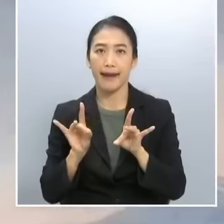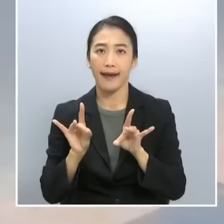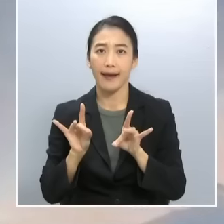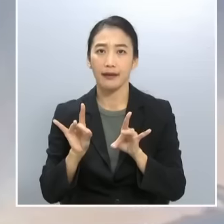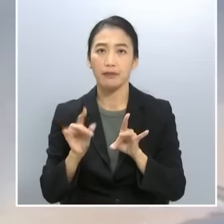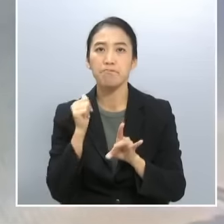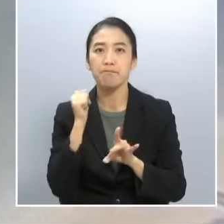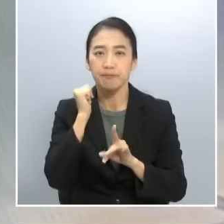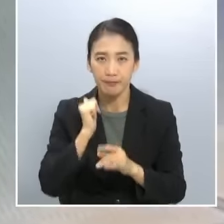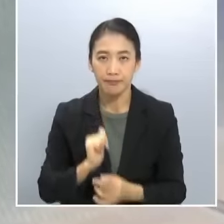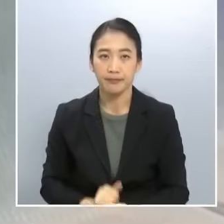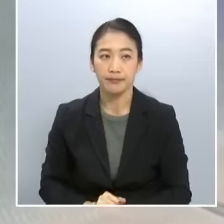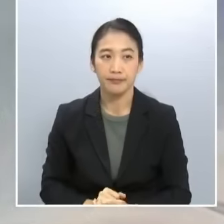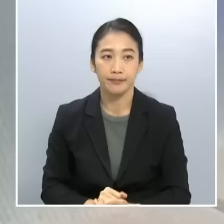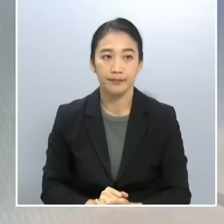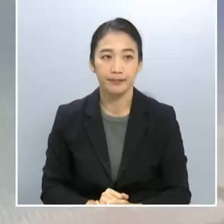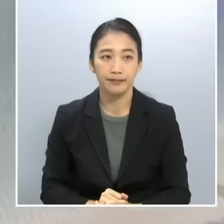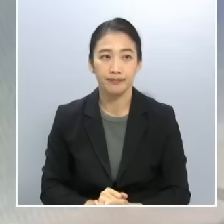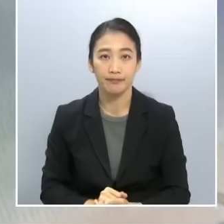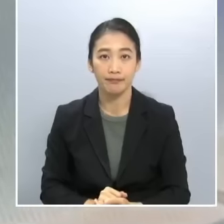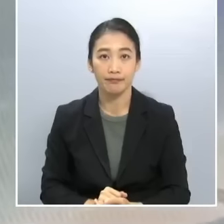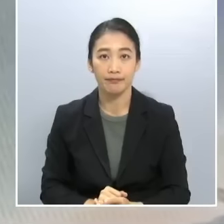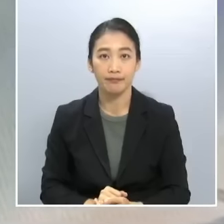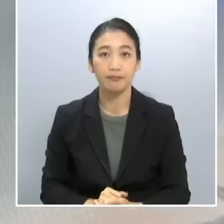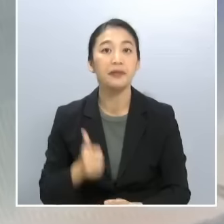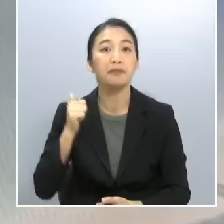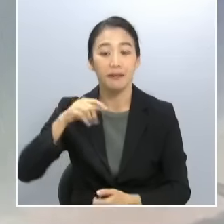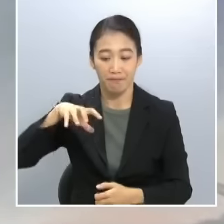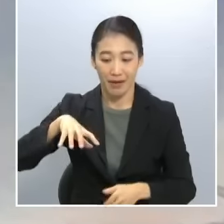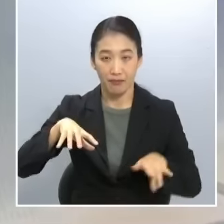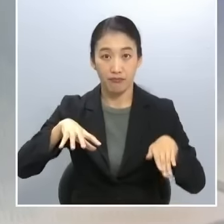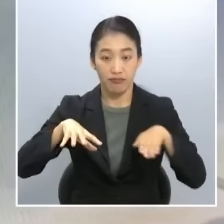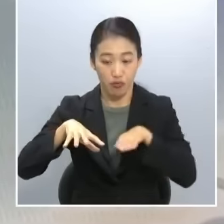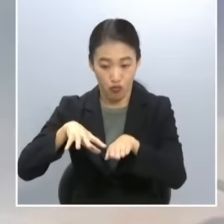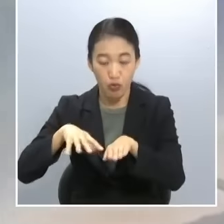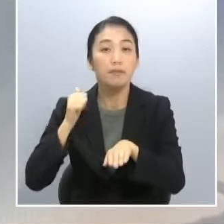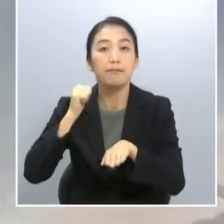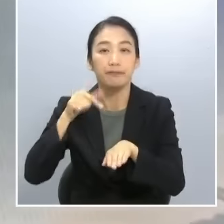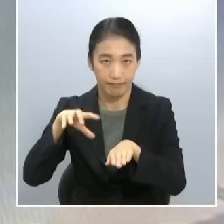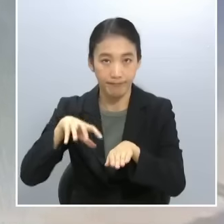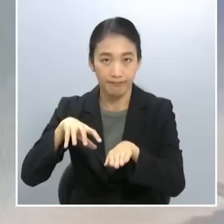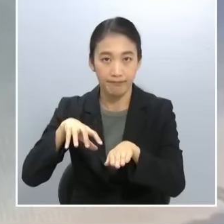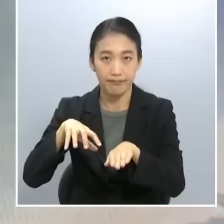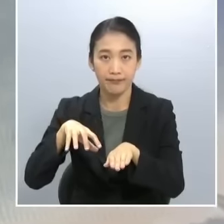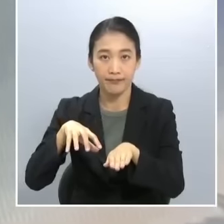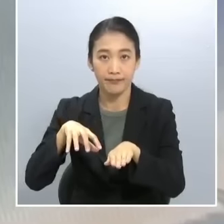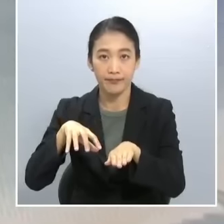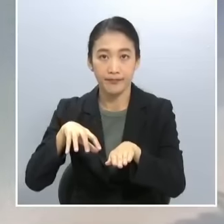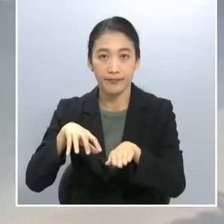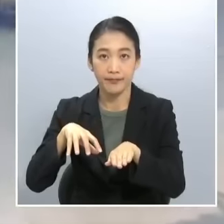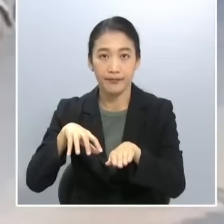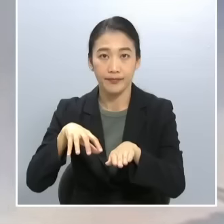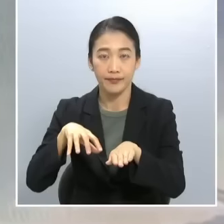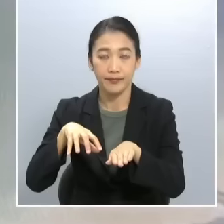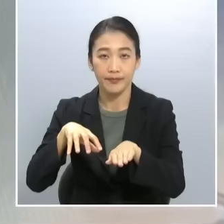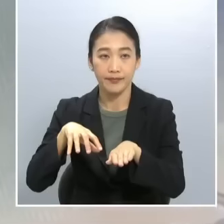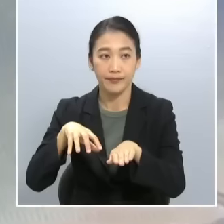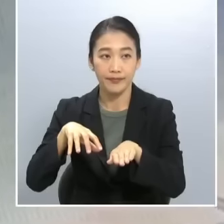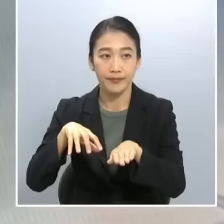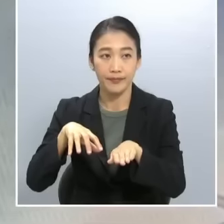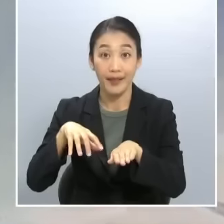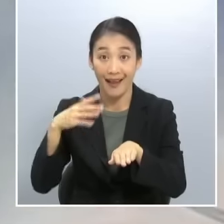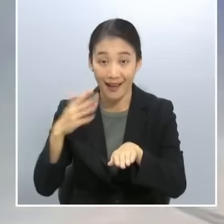นนี่ครับกลับมาจอดแล้วนะฮะนี่จอดแล้วนะฮะเนี่ยครับแล้วตอน